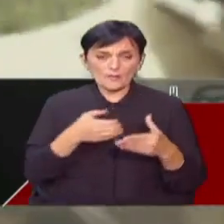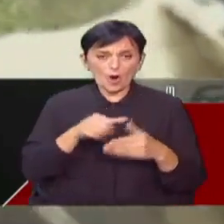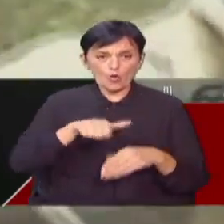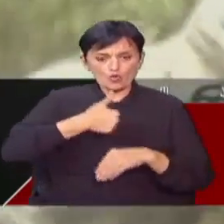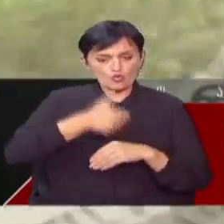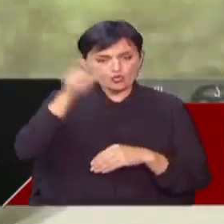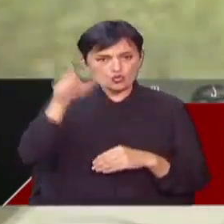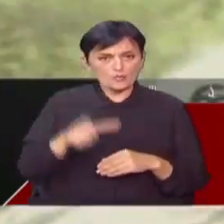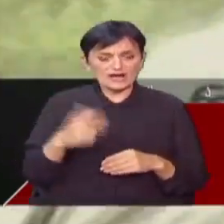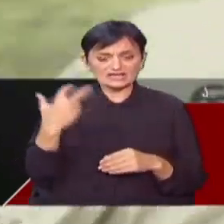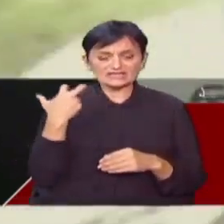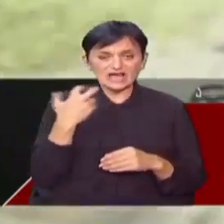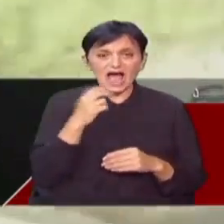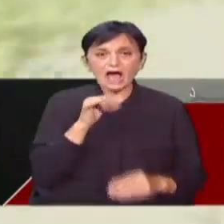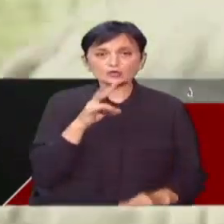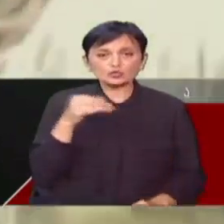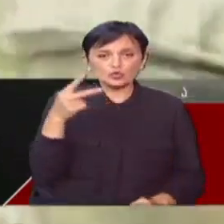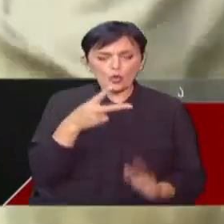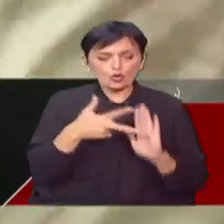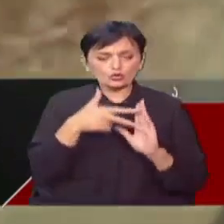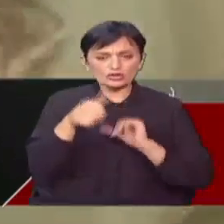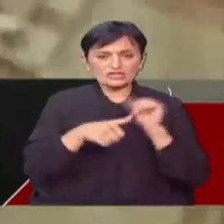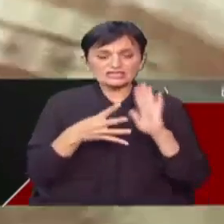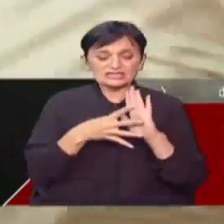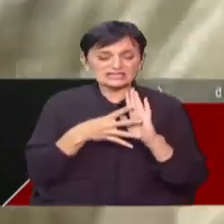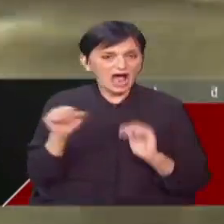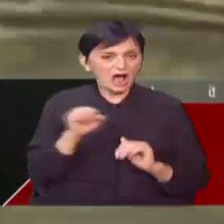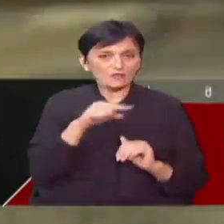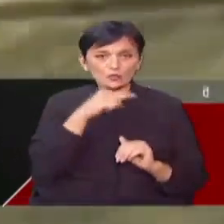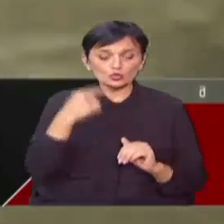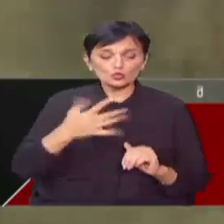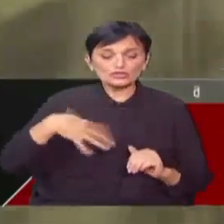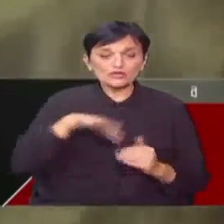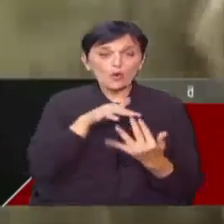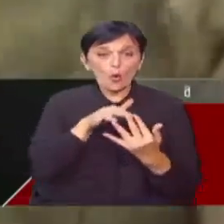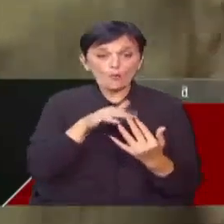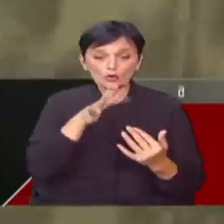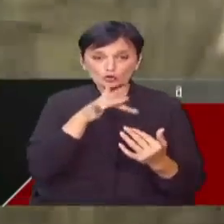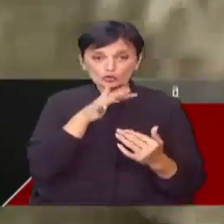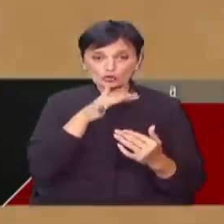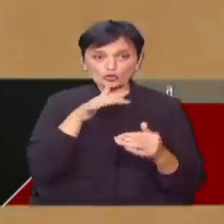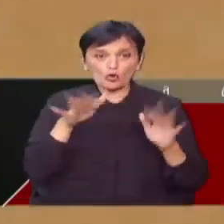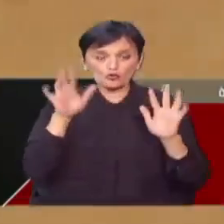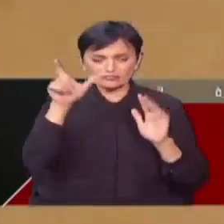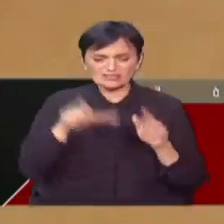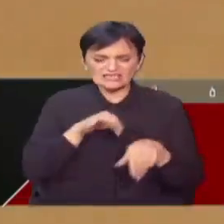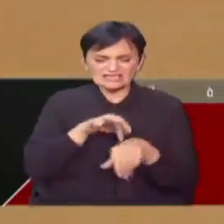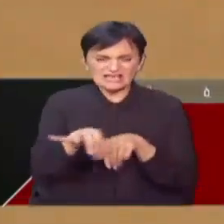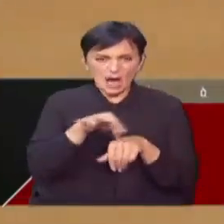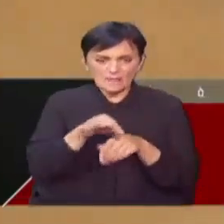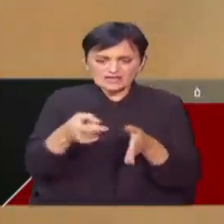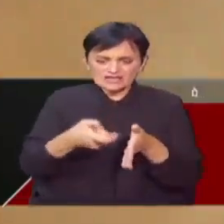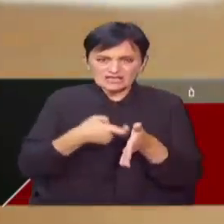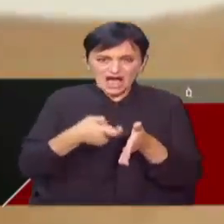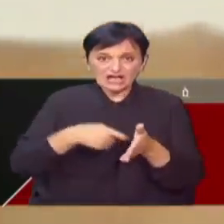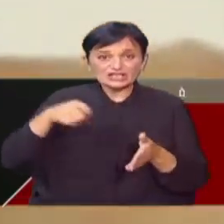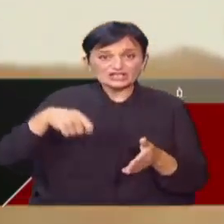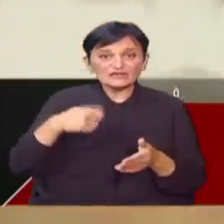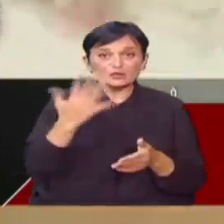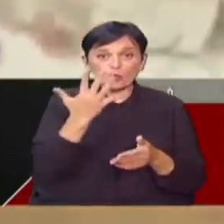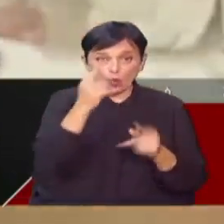უფროსი სერჟანტი გიორგი ანწუხელიძე 2008 წლის 9 აგვისტოს რუსეთ საქართველოს ომის დროს ტყვედ ჩავარდნილი წამებისა და დაკითხვის შემდეგ ცხინვალის